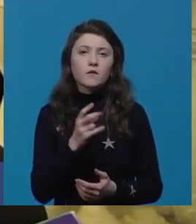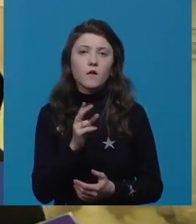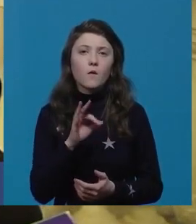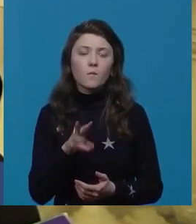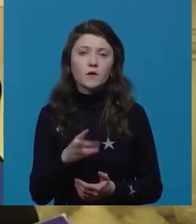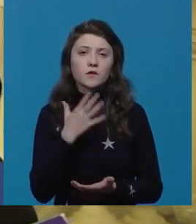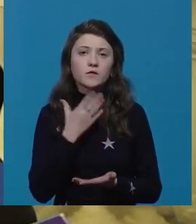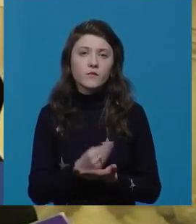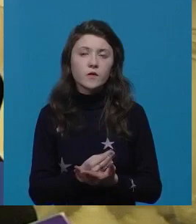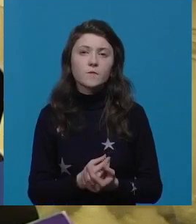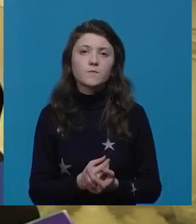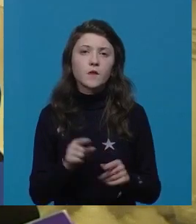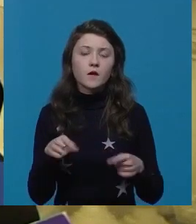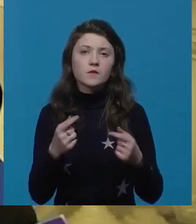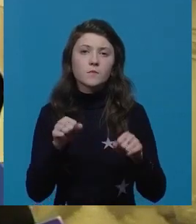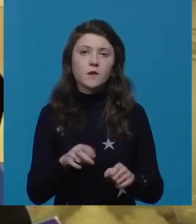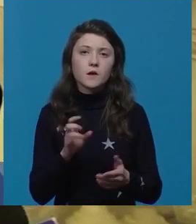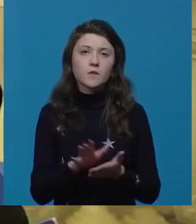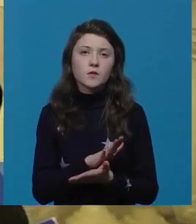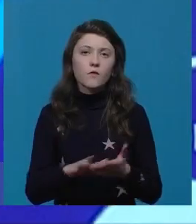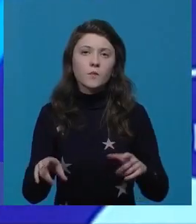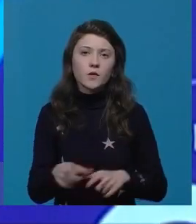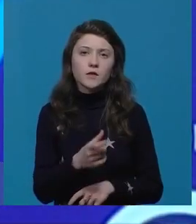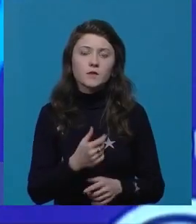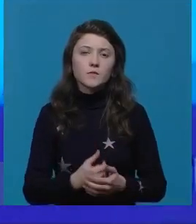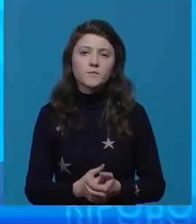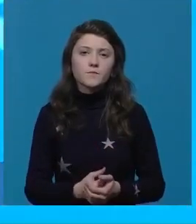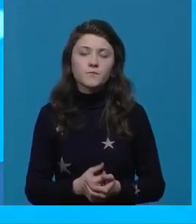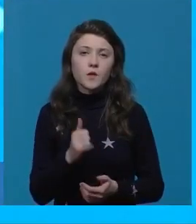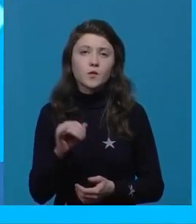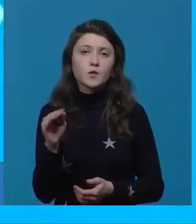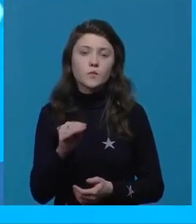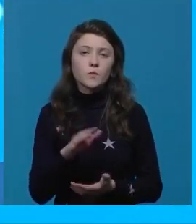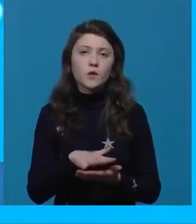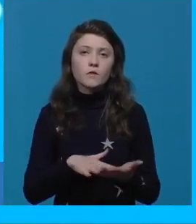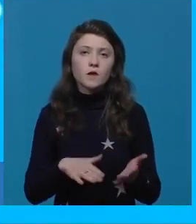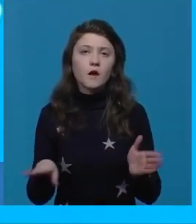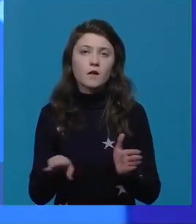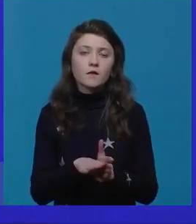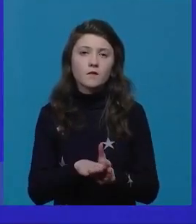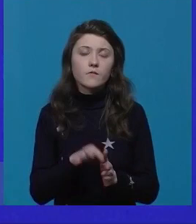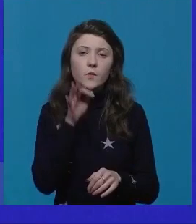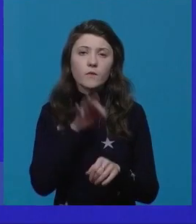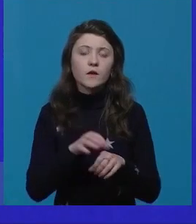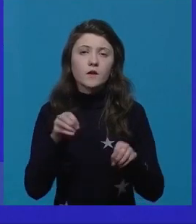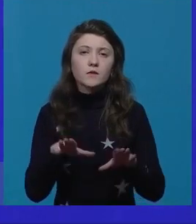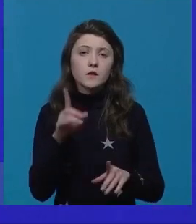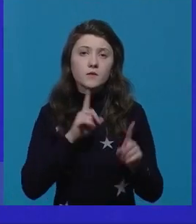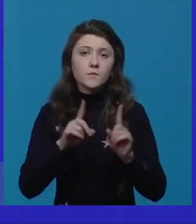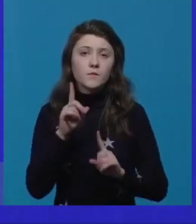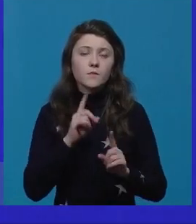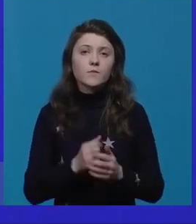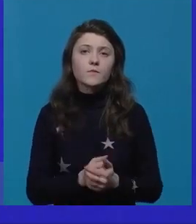своє реалізувати право на безкоштовний проїзд. У Житомирі продовжили карантин. Відповідне рішення ухвалили під час засідання